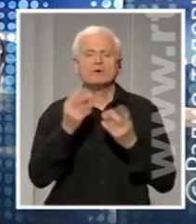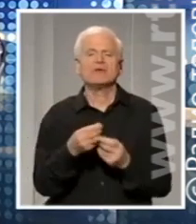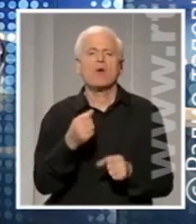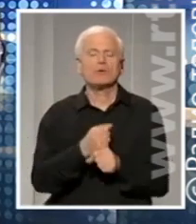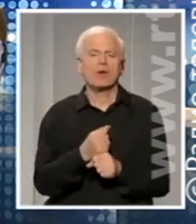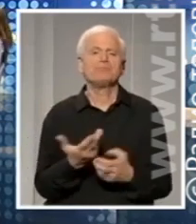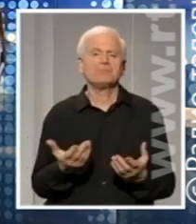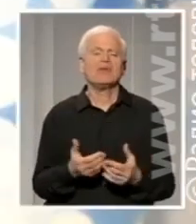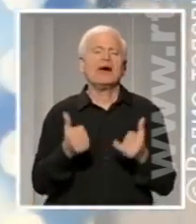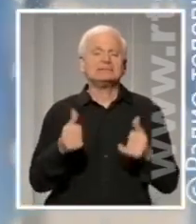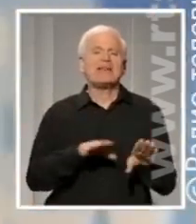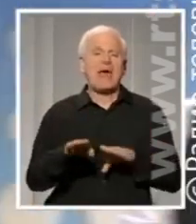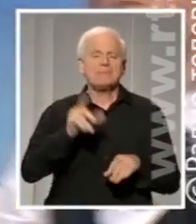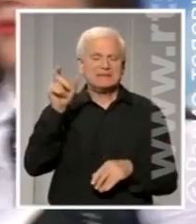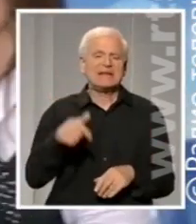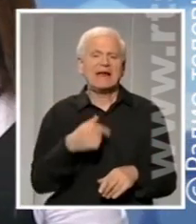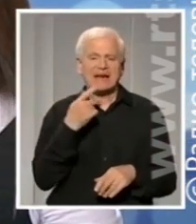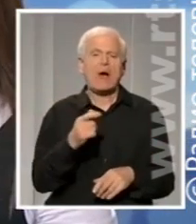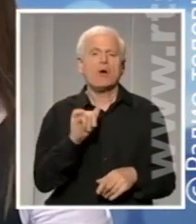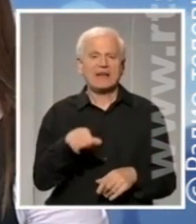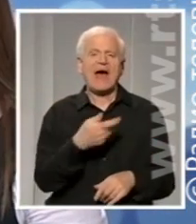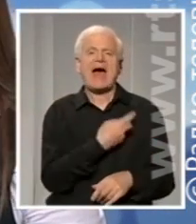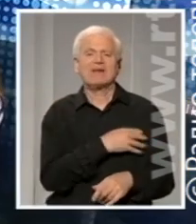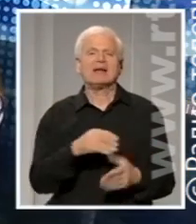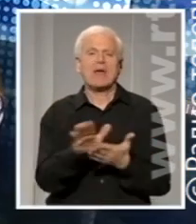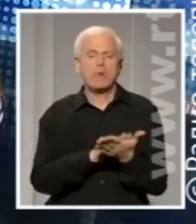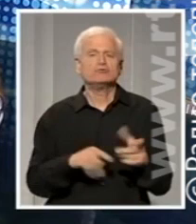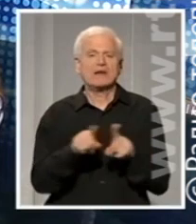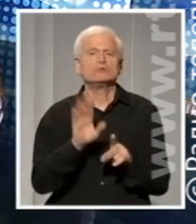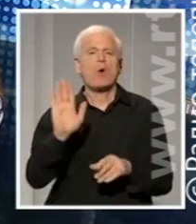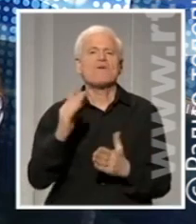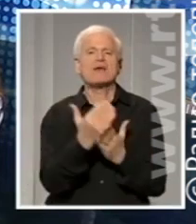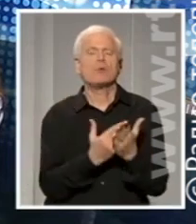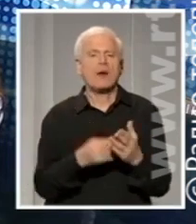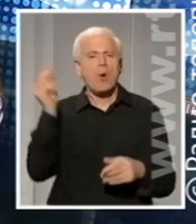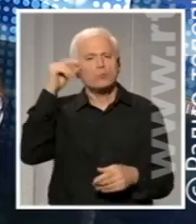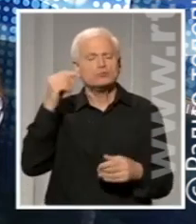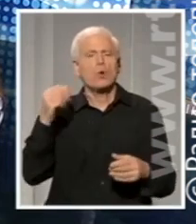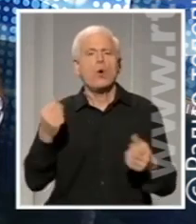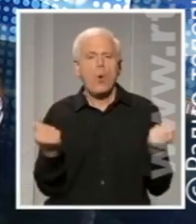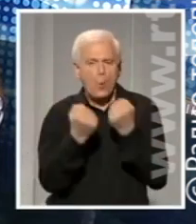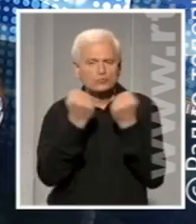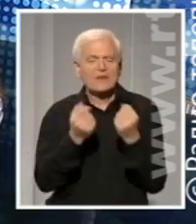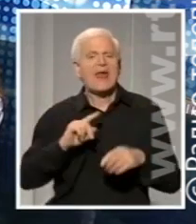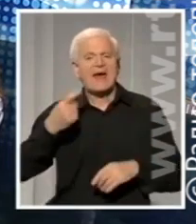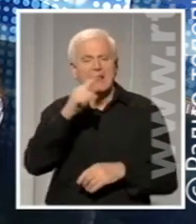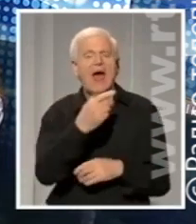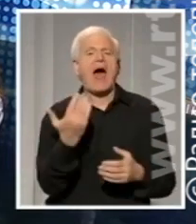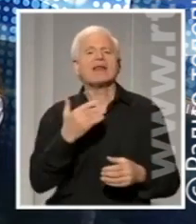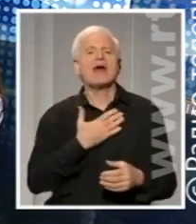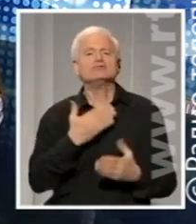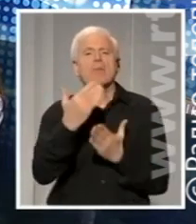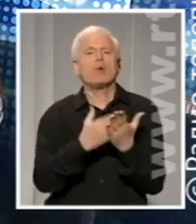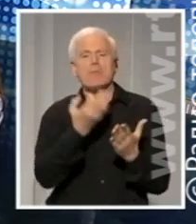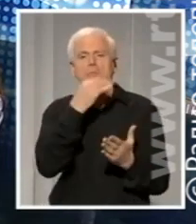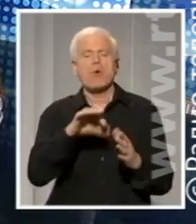je ministar u ovom prilogu pomenuo da su Hrvati počeli takođe sa ovim programom učenja na daljinu. Jedino što je naš program sveobuhvatniji,